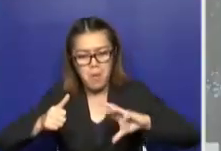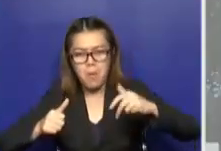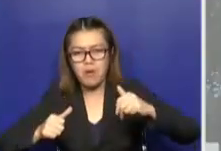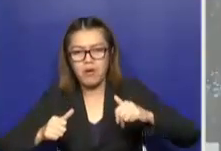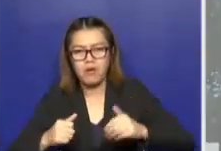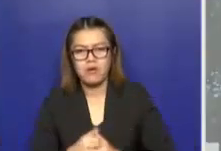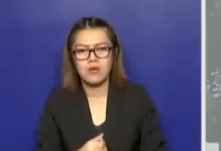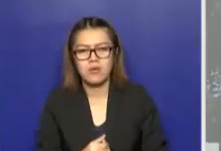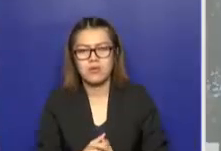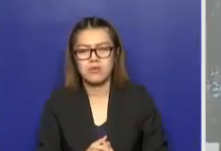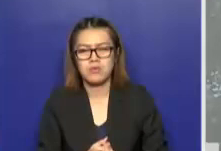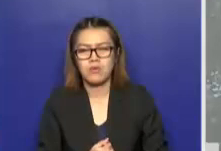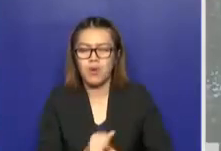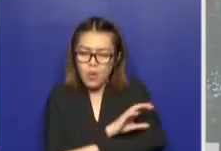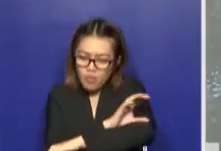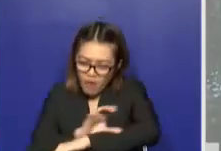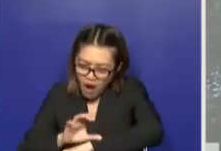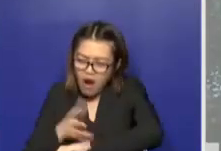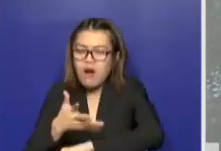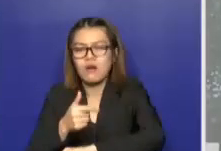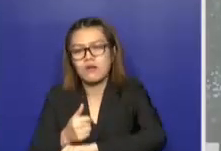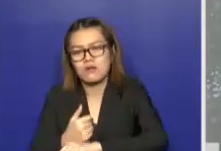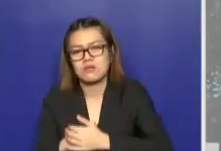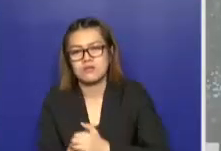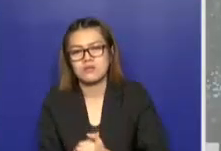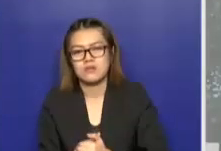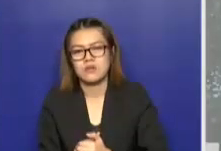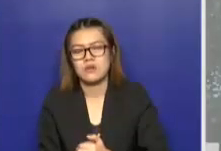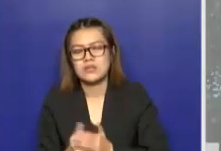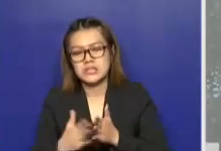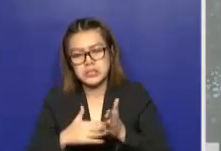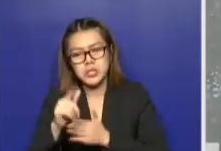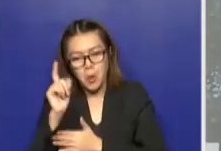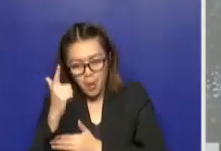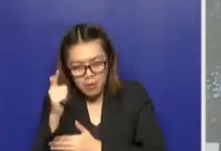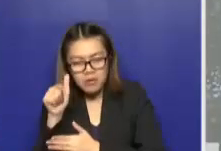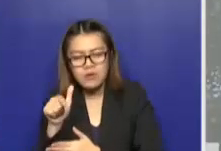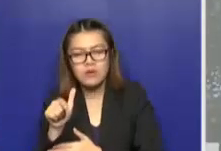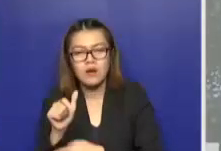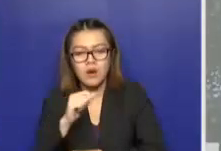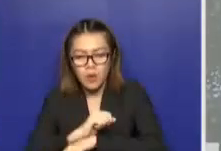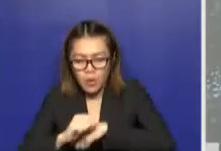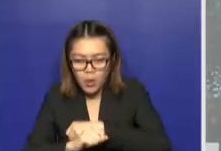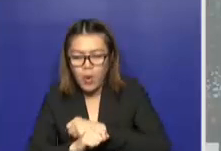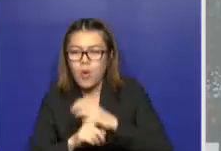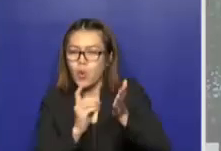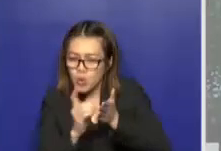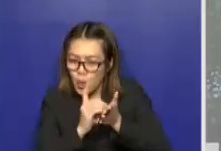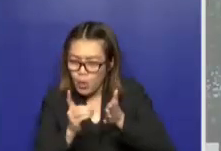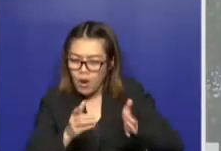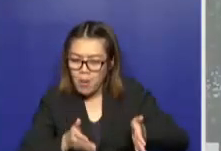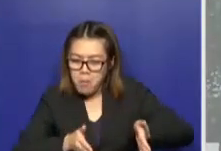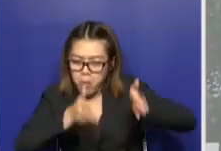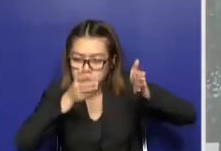างรถไฟฟ้าสายสีทองรวมถึงการก่อสร้างขึ้นของคอนโดมากมายท